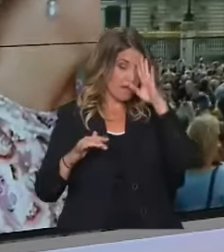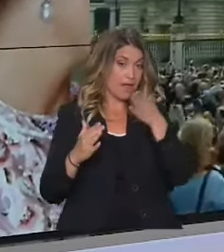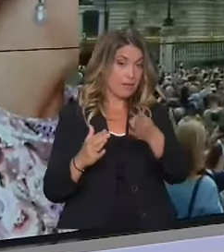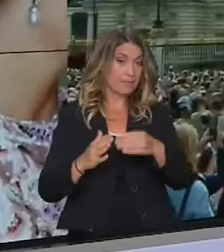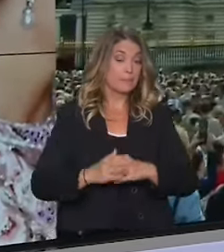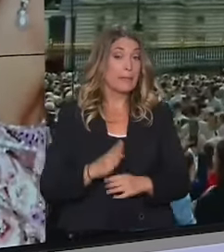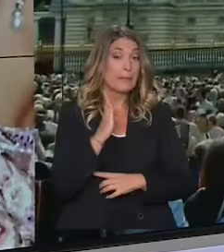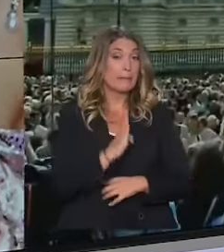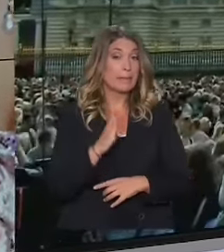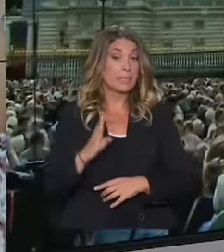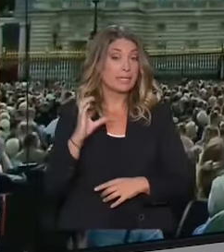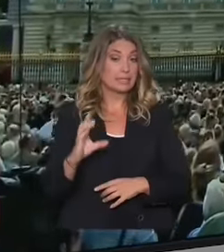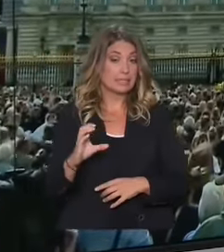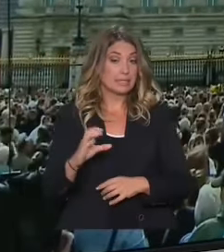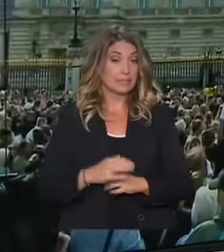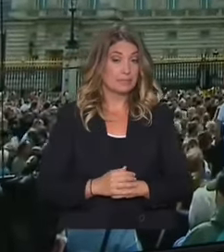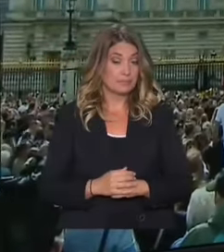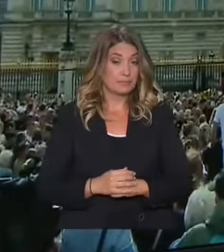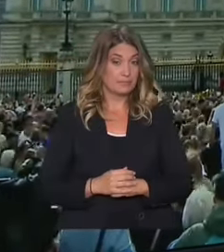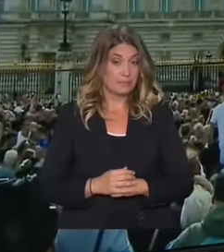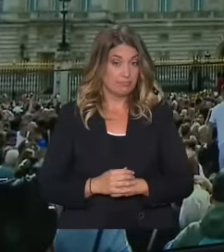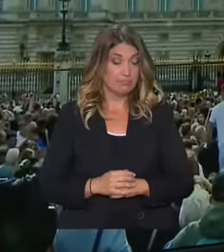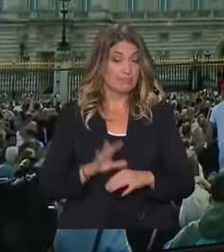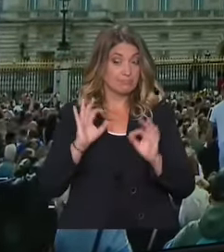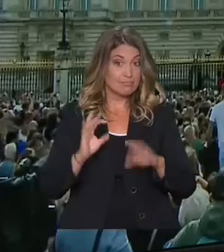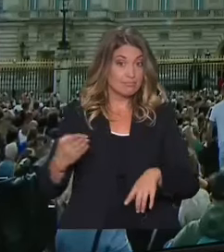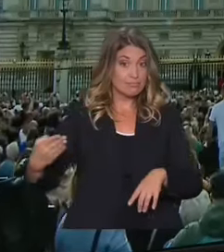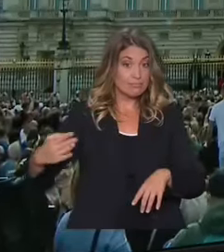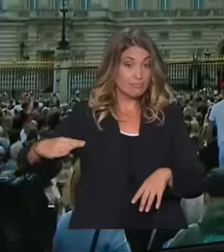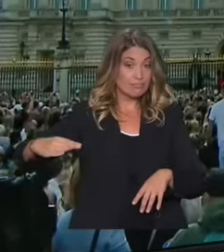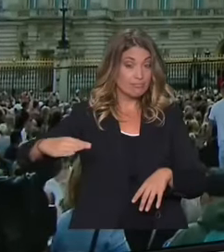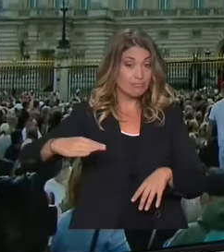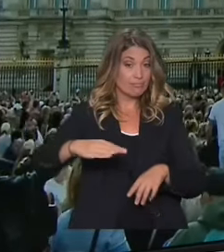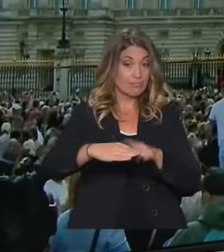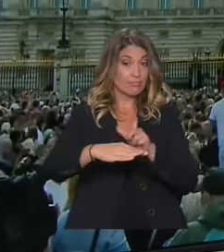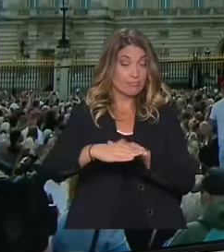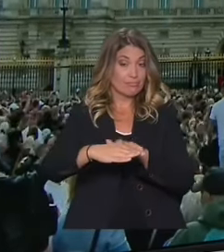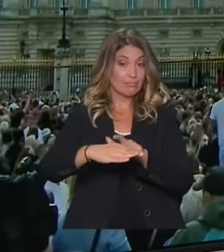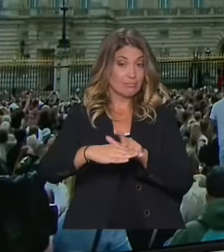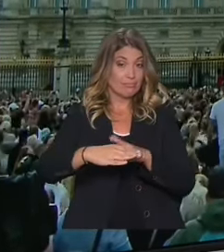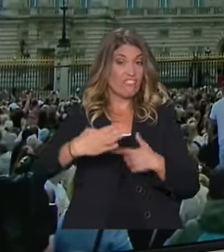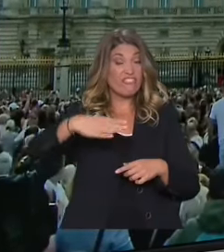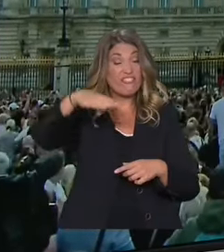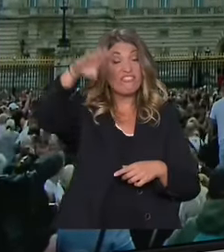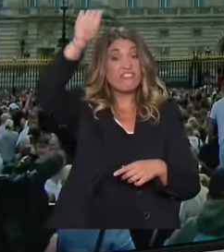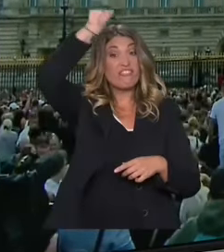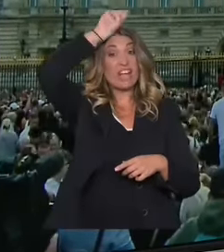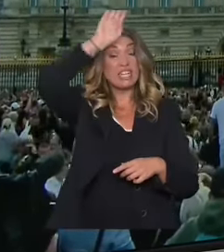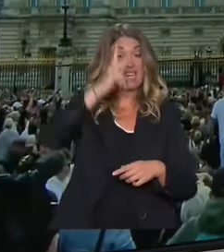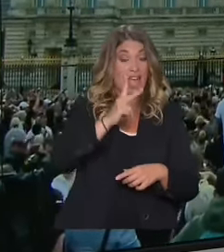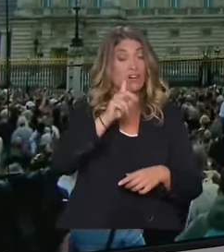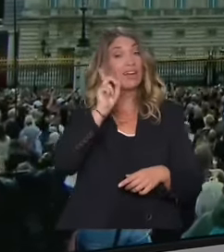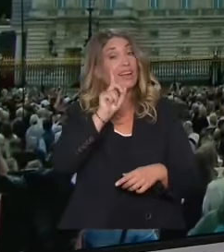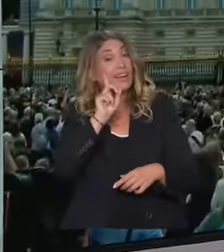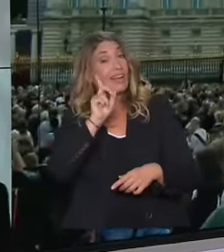BBC από την είσοδο του Κάρολου, του νέου βασιλιά, με την βασιλική σύζυγο, την Καμίλα, γιατί αυτό τον τίτλο θα